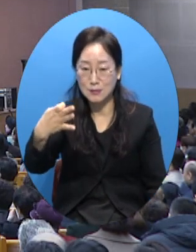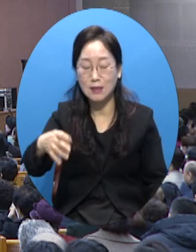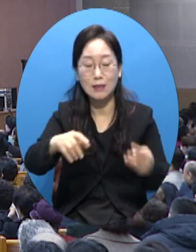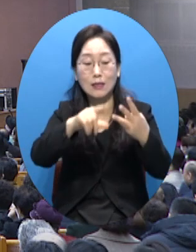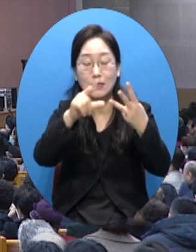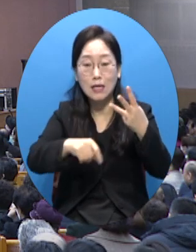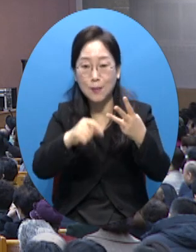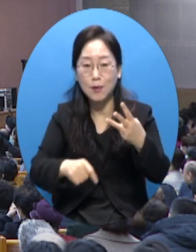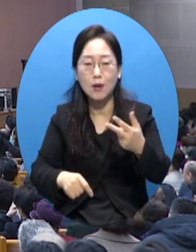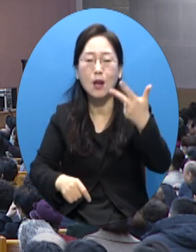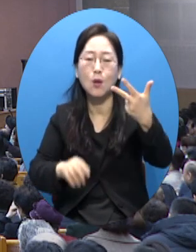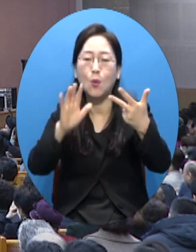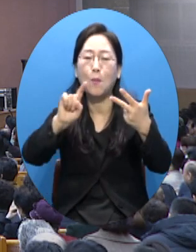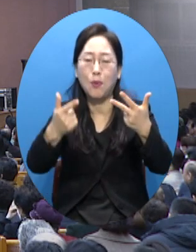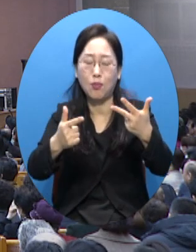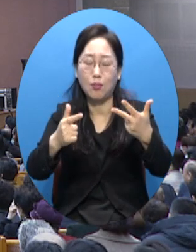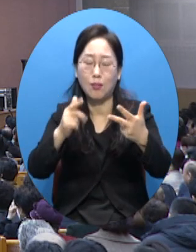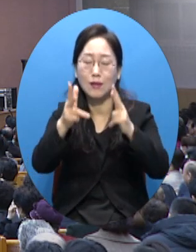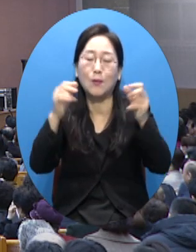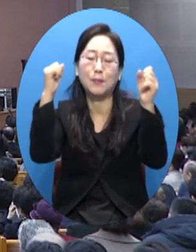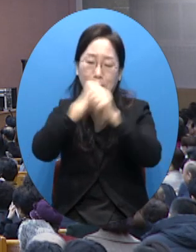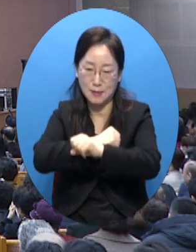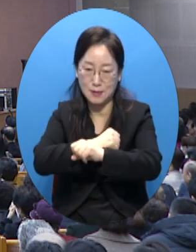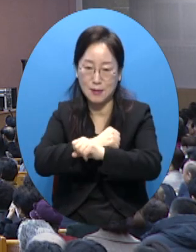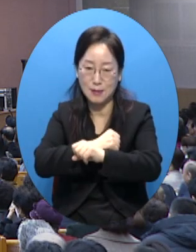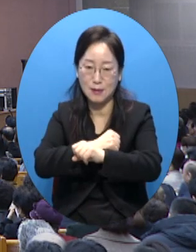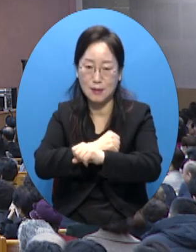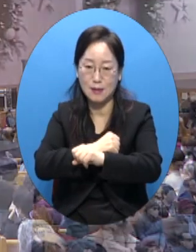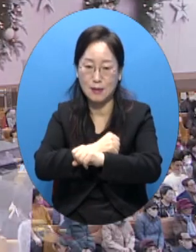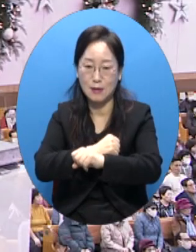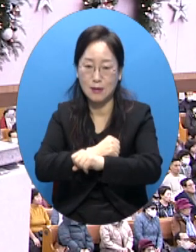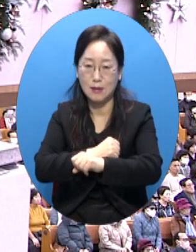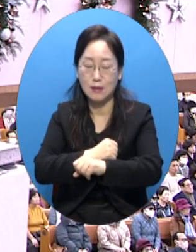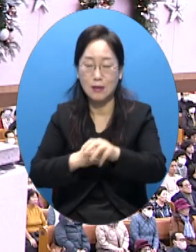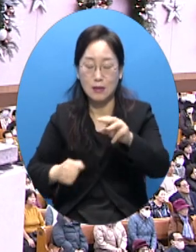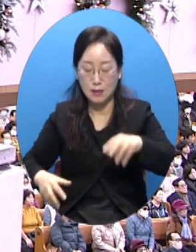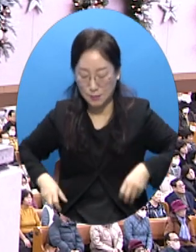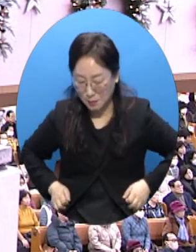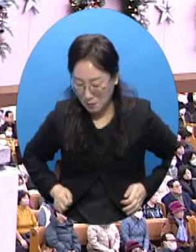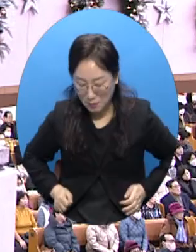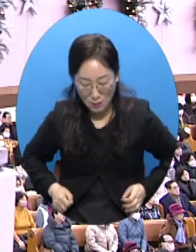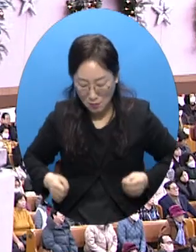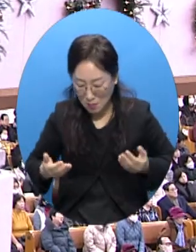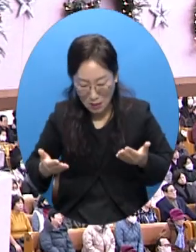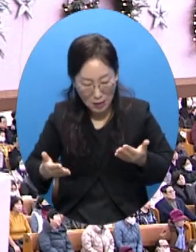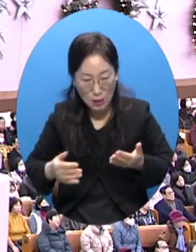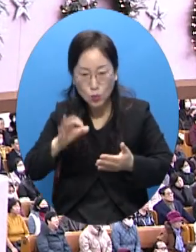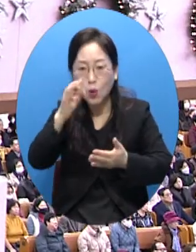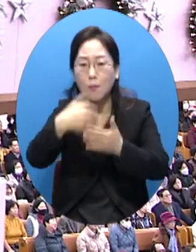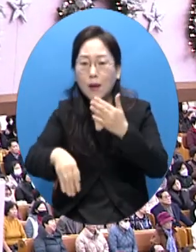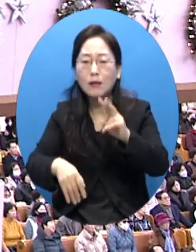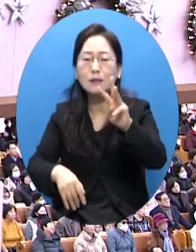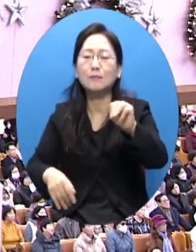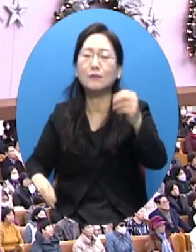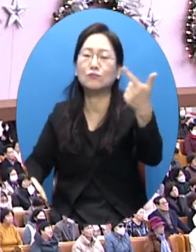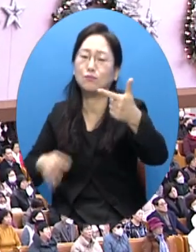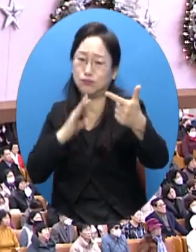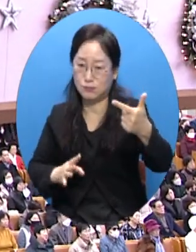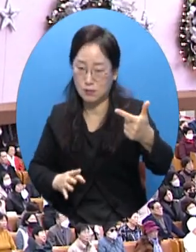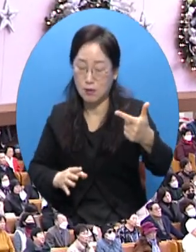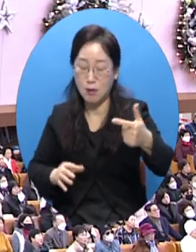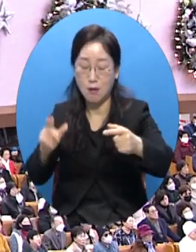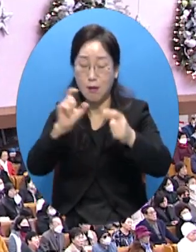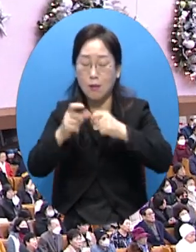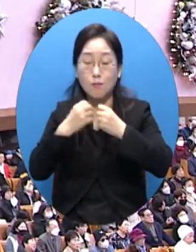달에 일곱 번째로 사업을 망하고 포주에 단돈 3만 6,000원만 남게 됐습니다 없데 진격으로